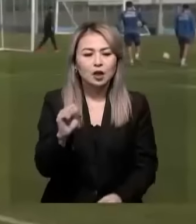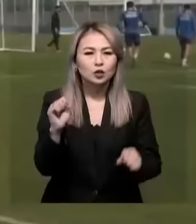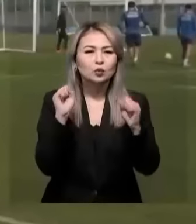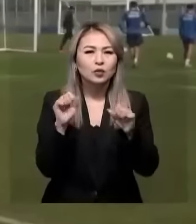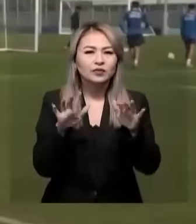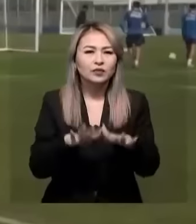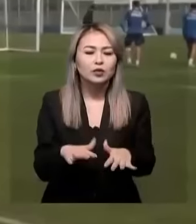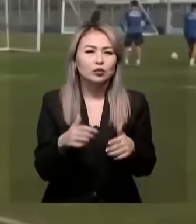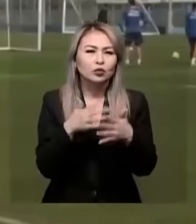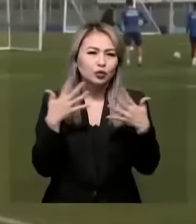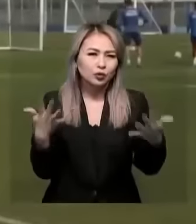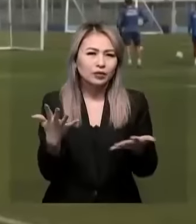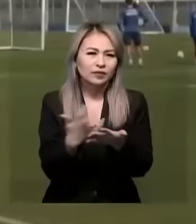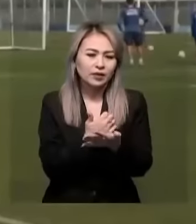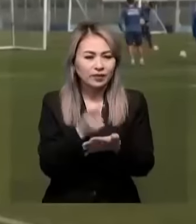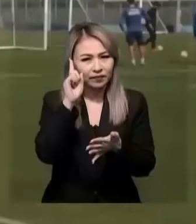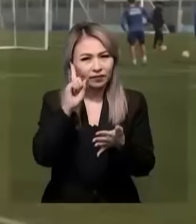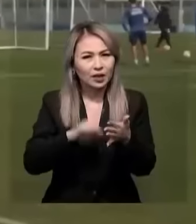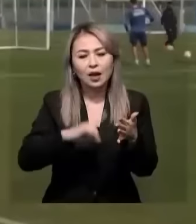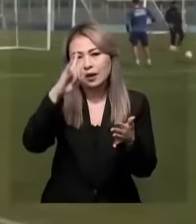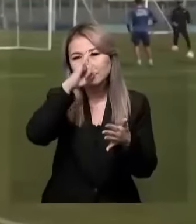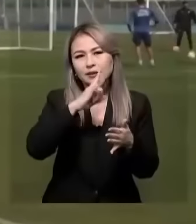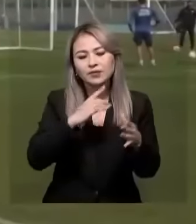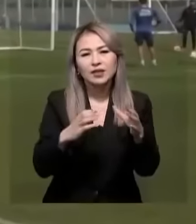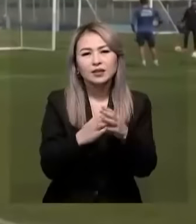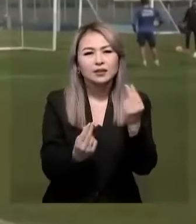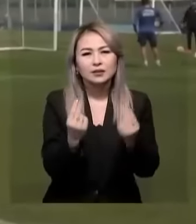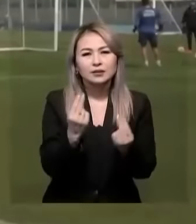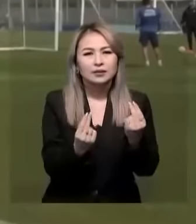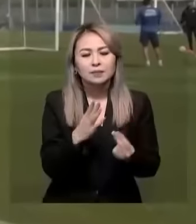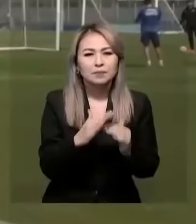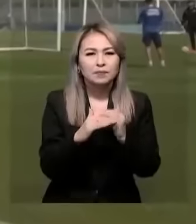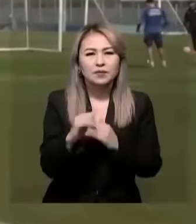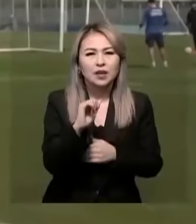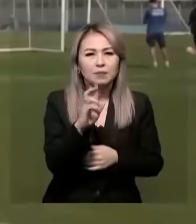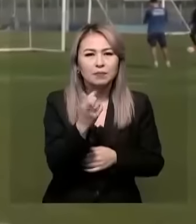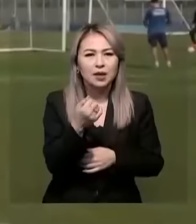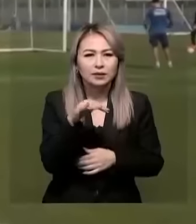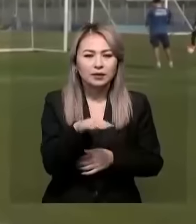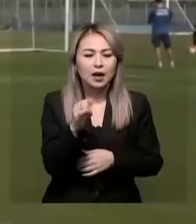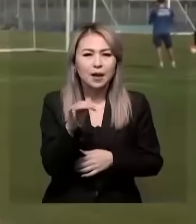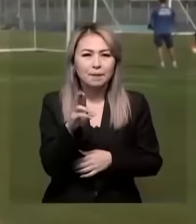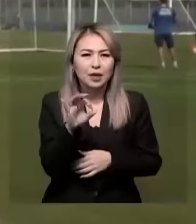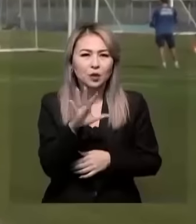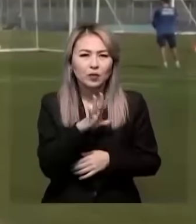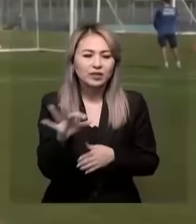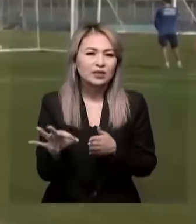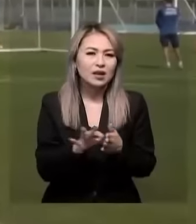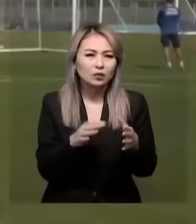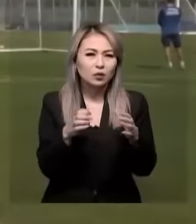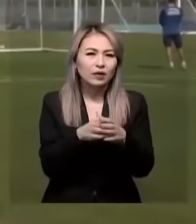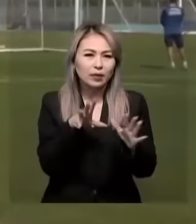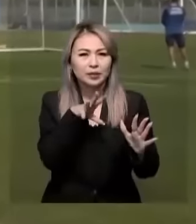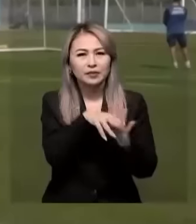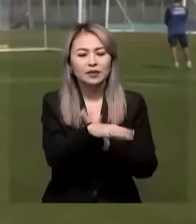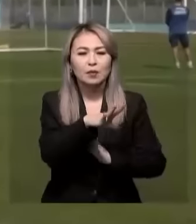үлкен жеңістерден үмітті. Қазақстан ұлттық құрамасының ойыншысы жерлесіміз Абат Айымбетов командаға бірден сіңісіп кетті дейді